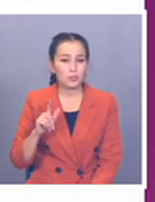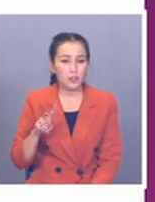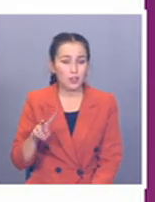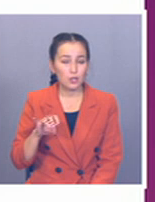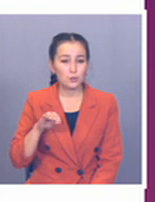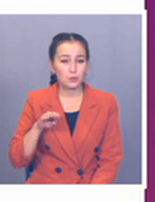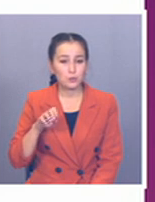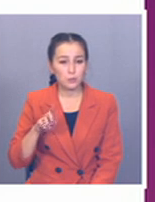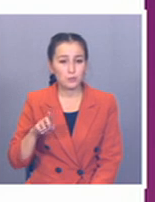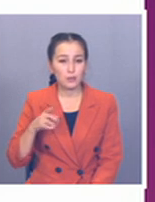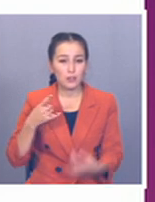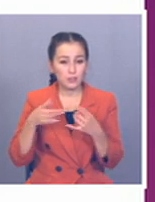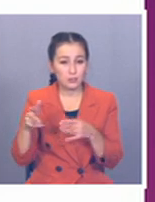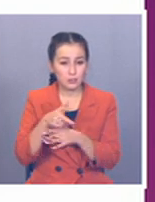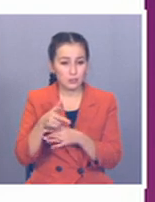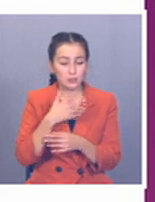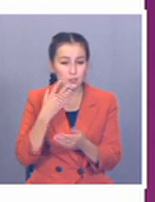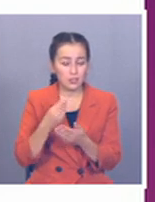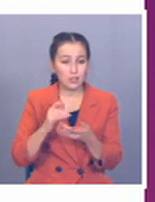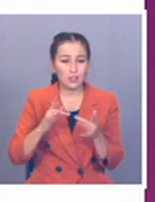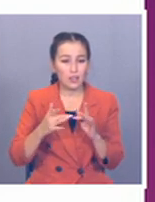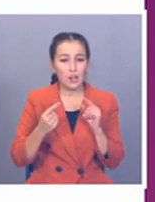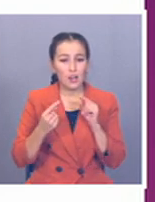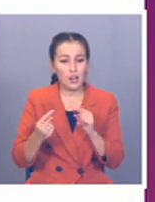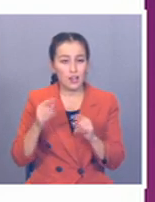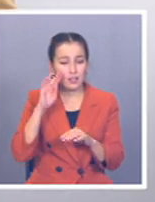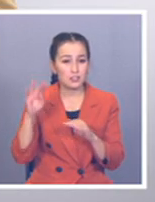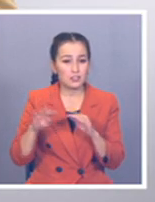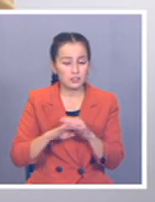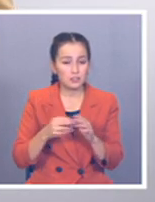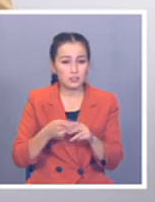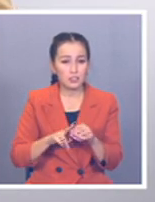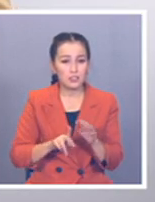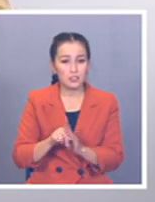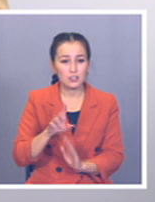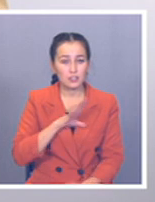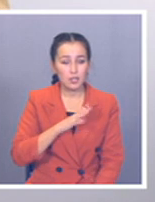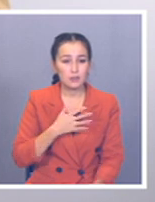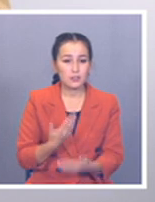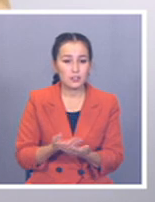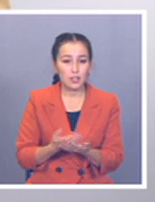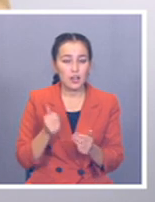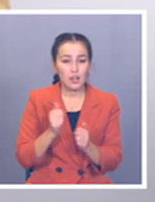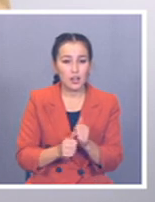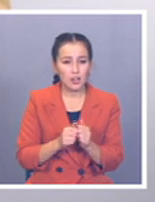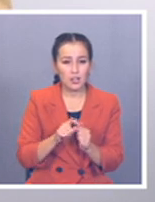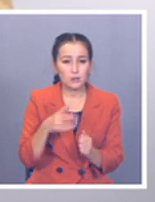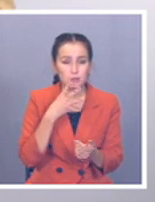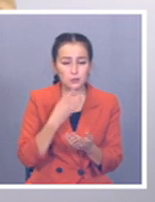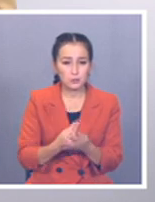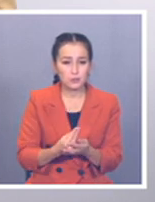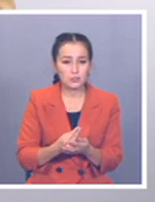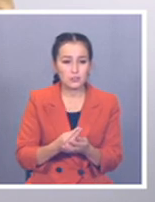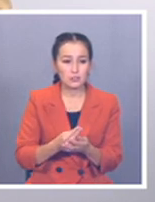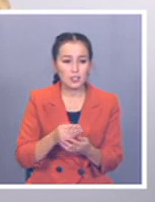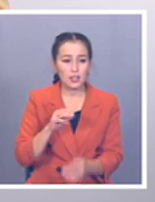бейне көрсеткішінен интернетке қарсы тәуелділікті бастаған болатын. Мысалы, әркім өз профиліне кіріп,